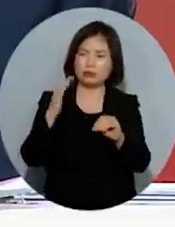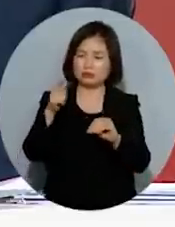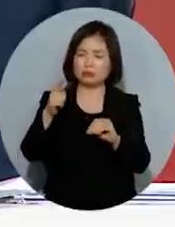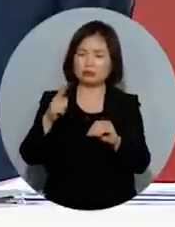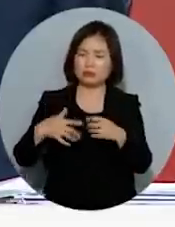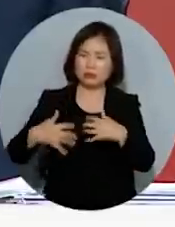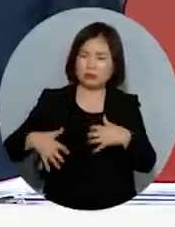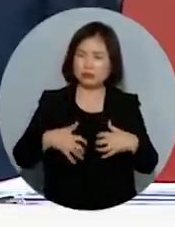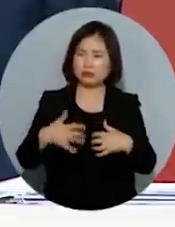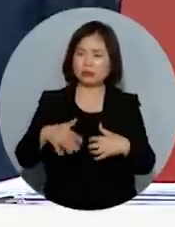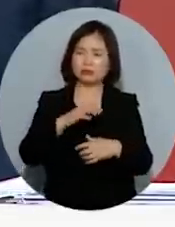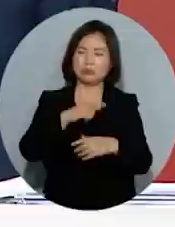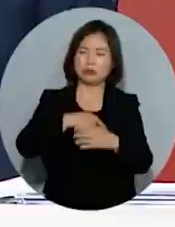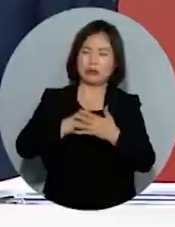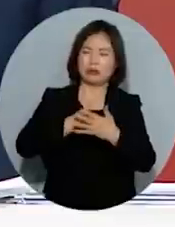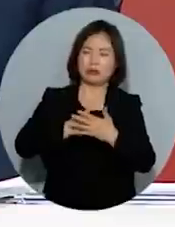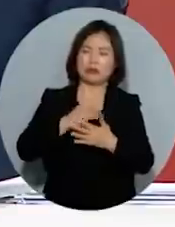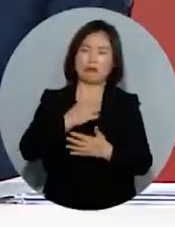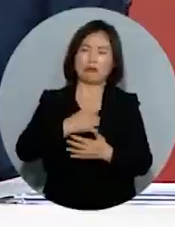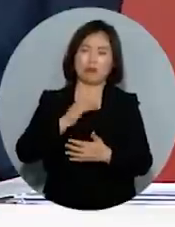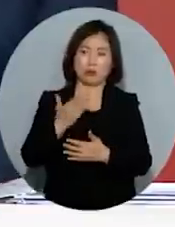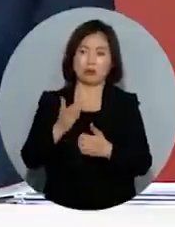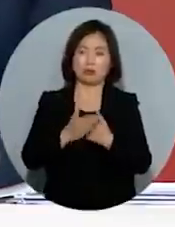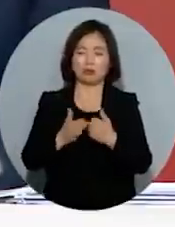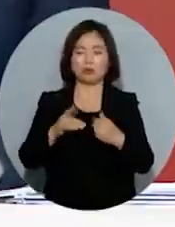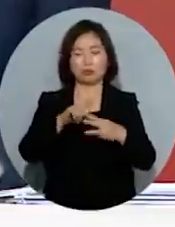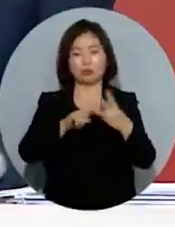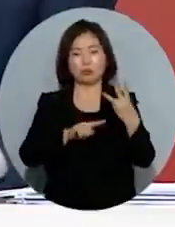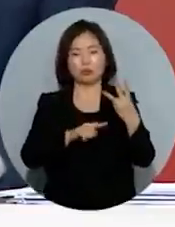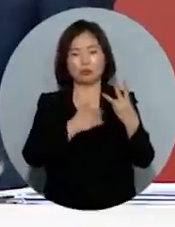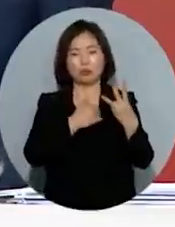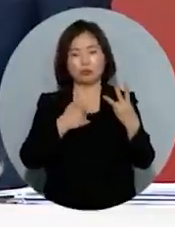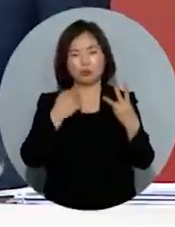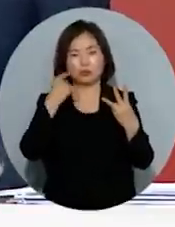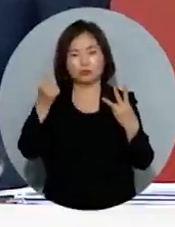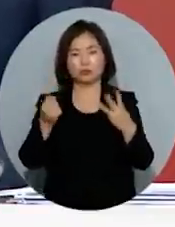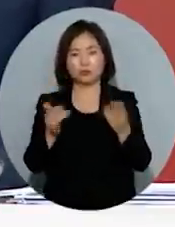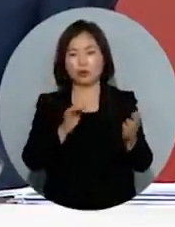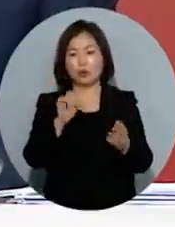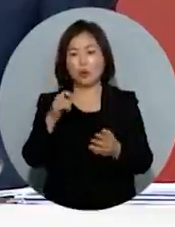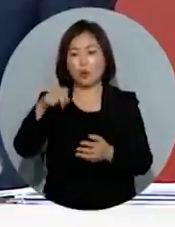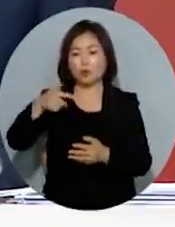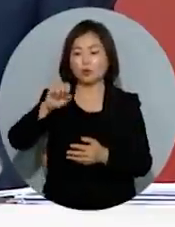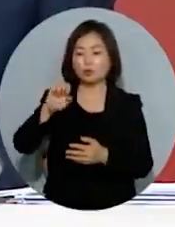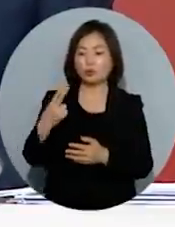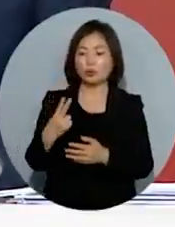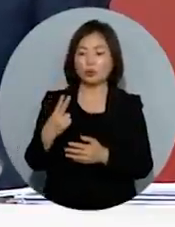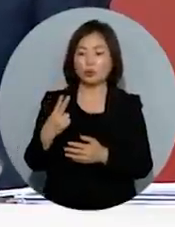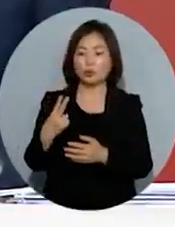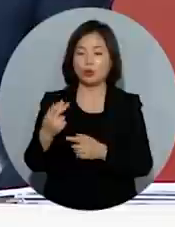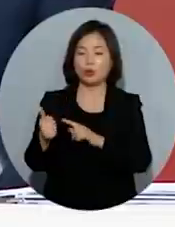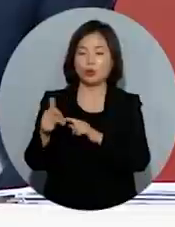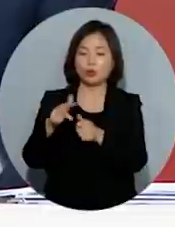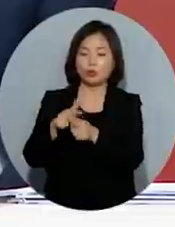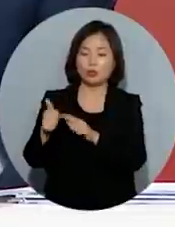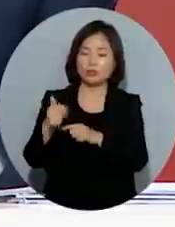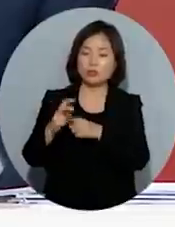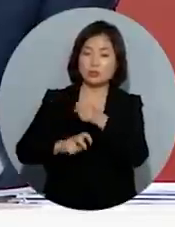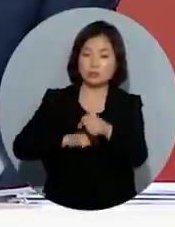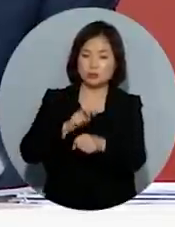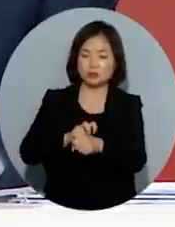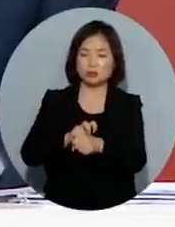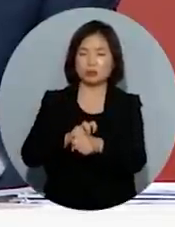불안하겠습니까? 저는 뭐 그 정도로 봅니다. 네. 저는 우리 홍준표 후보님과 뭐 20년 가까운